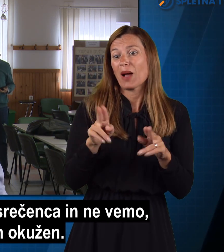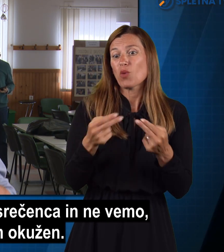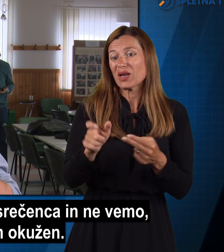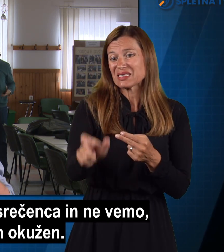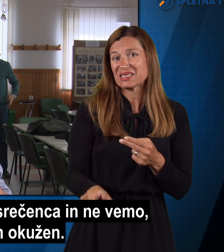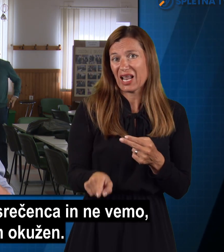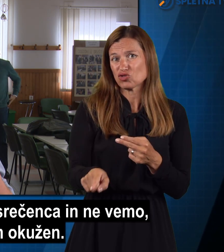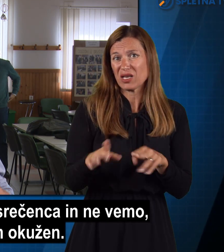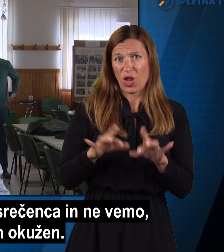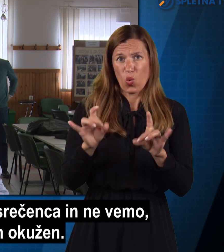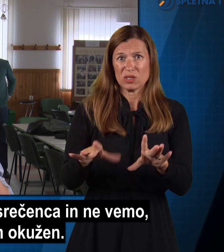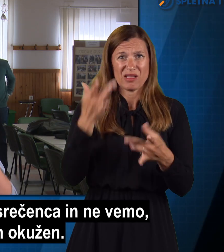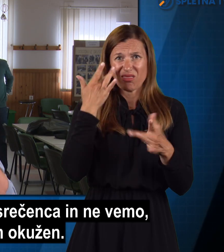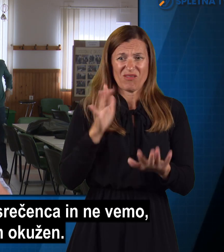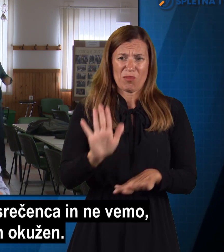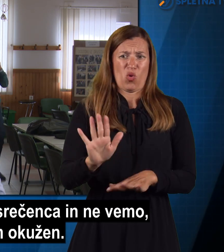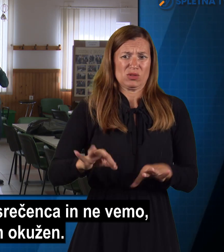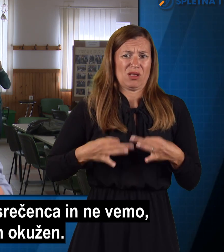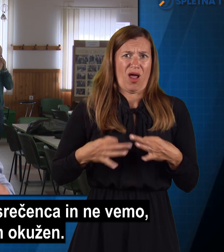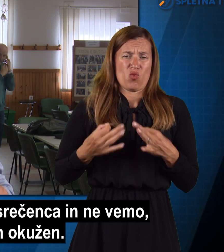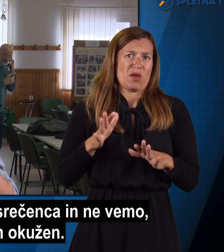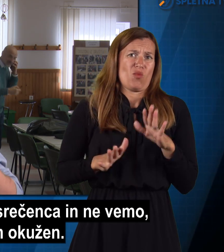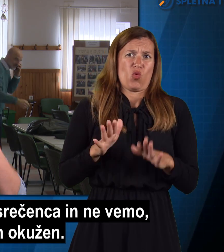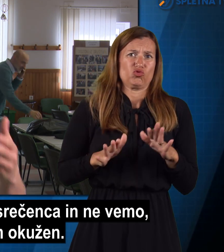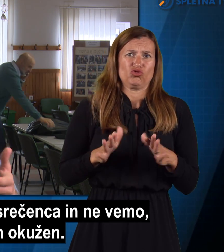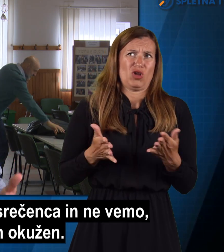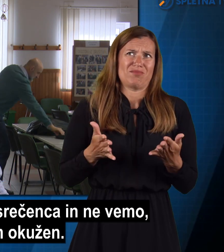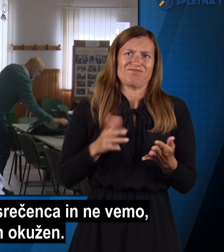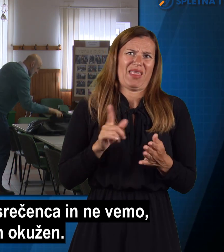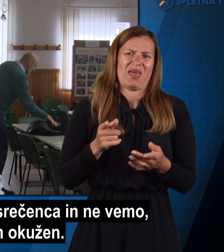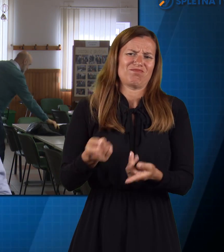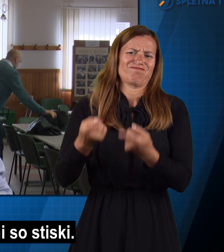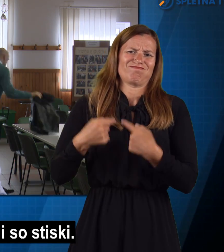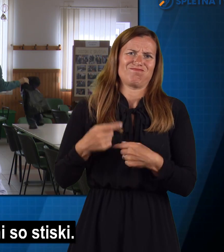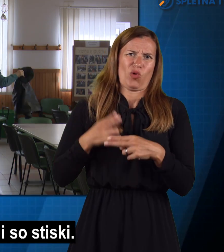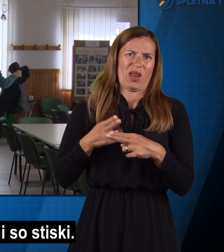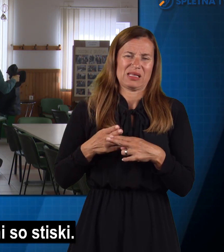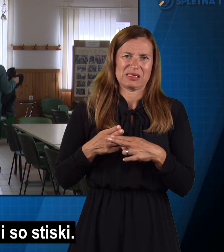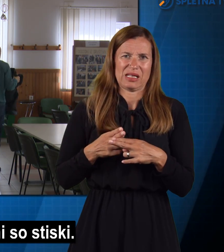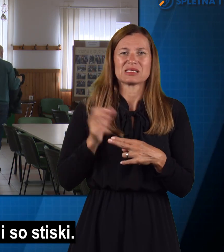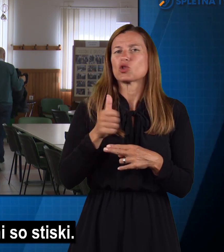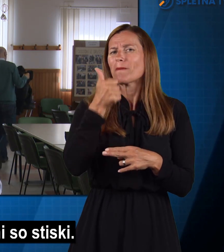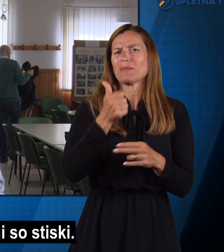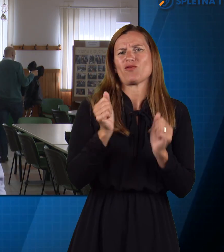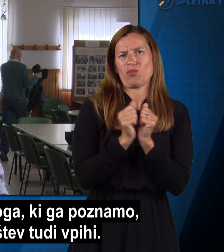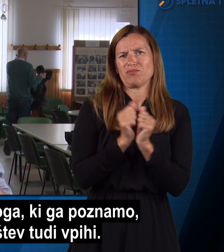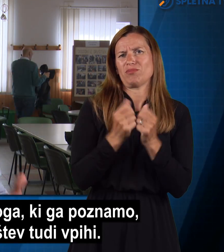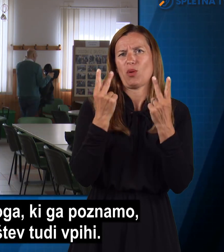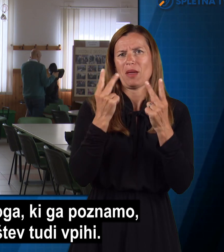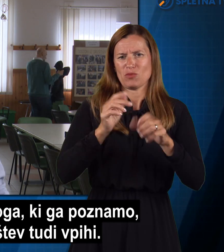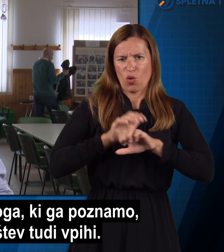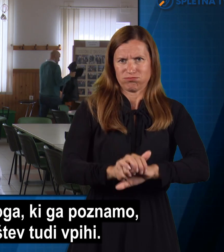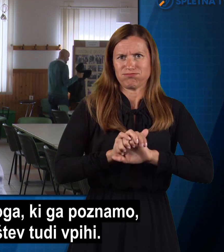ponesrečenec na ulici, ne vemo, kaj je z njegovim zdravjem, mogoče, ne vem, da se ne nalezemo od njega. Se pravi, najbolj važni so stisi, če